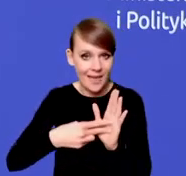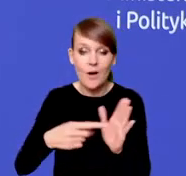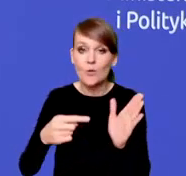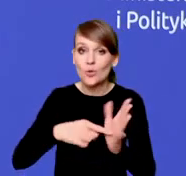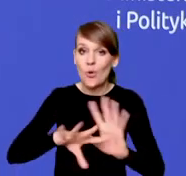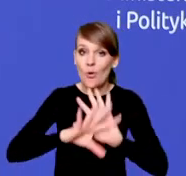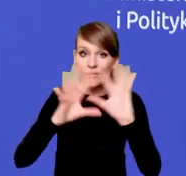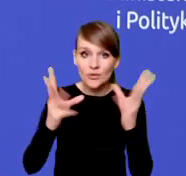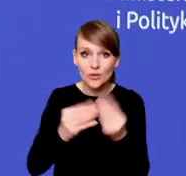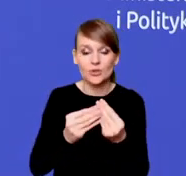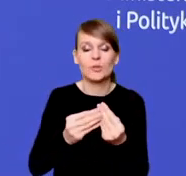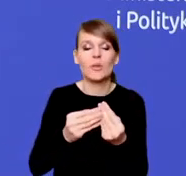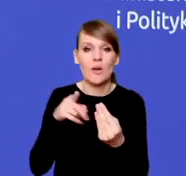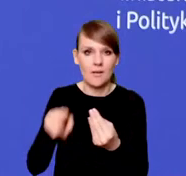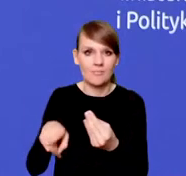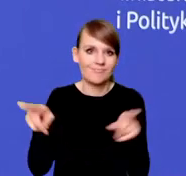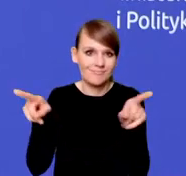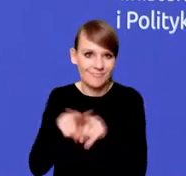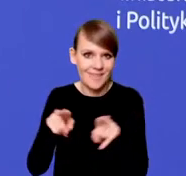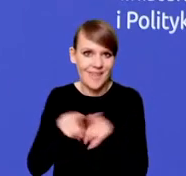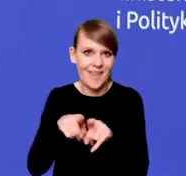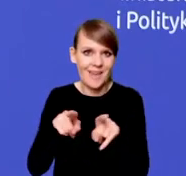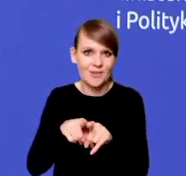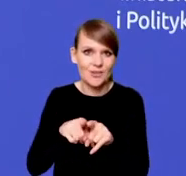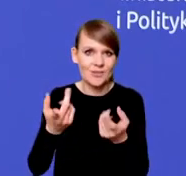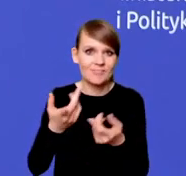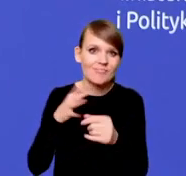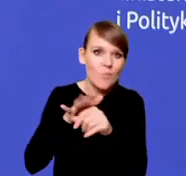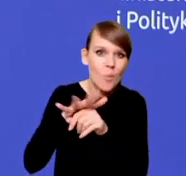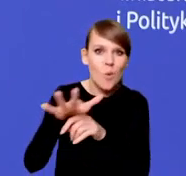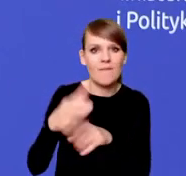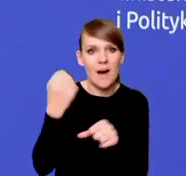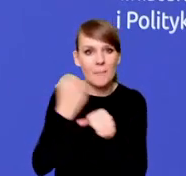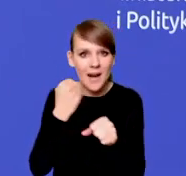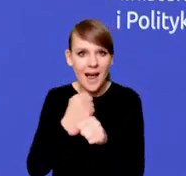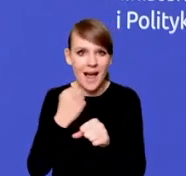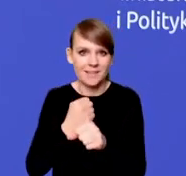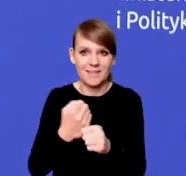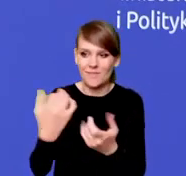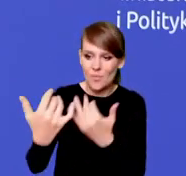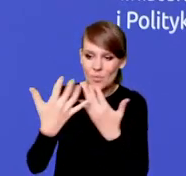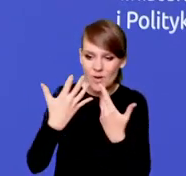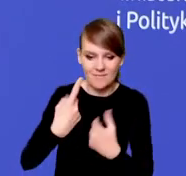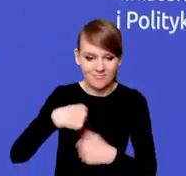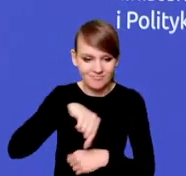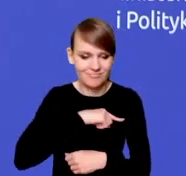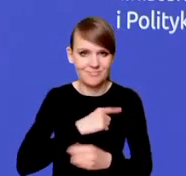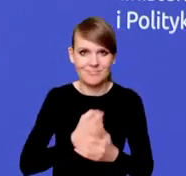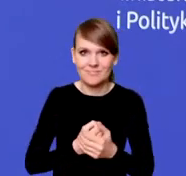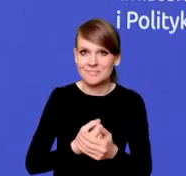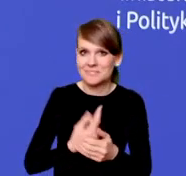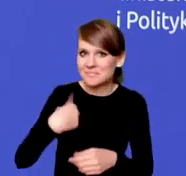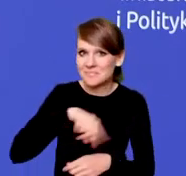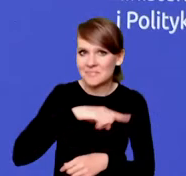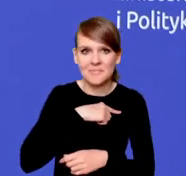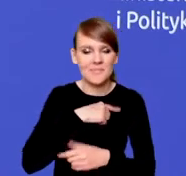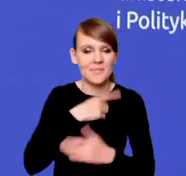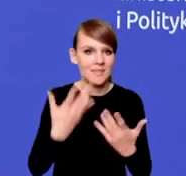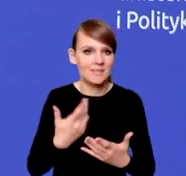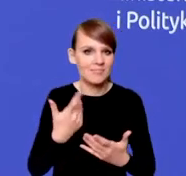oddziałuje również na nasze prace, oddziałuje na nas, na osoby, które tworzą